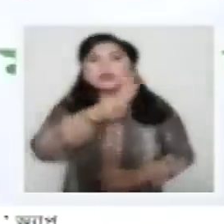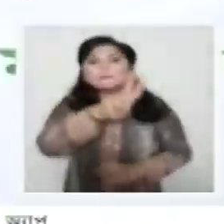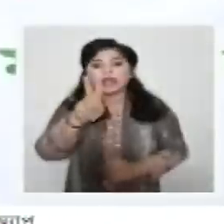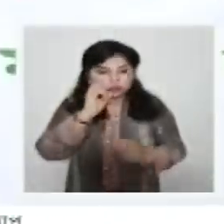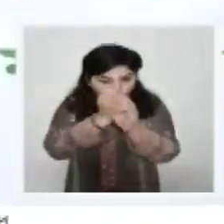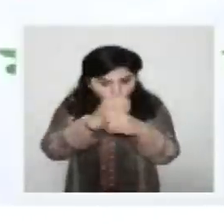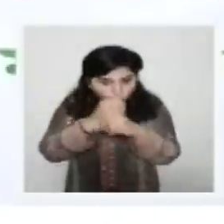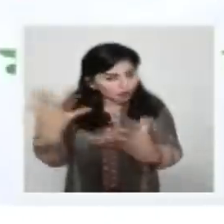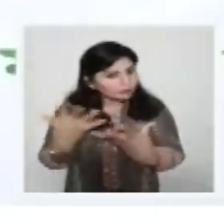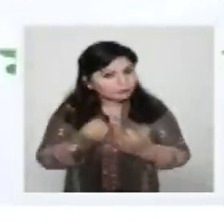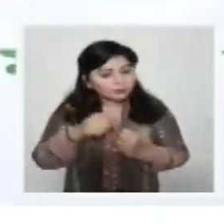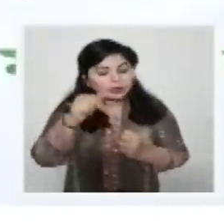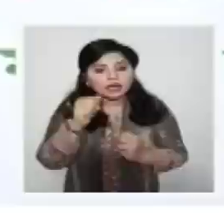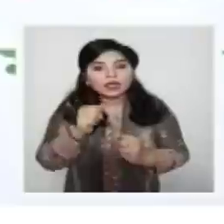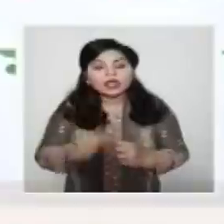পর্যন্ত পরীক্ষা হয়েছে